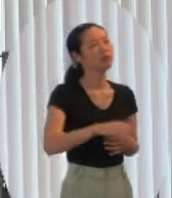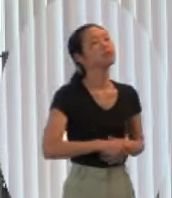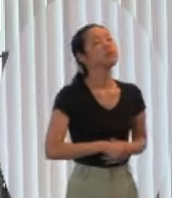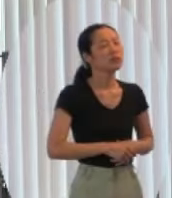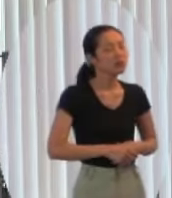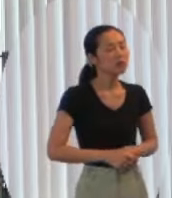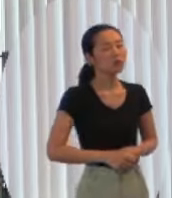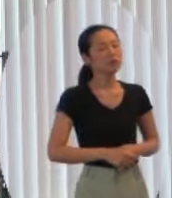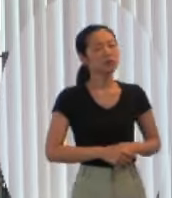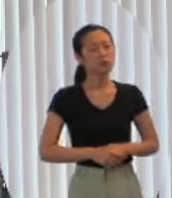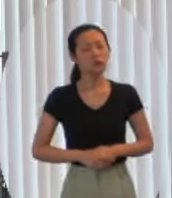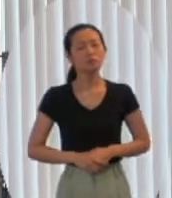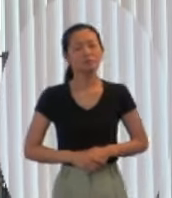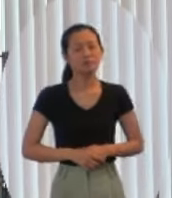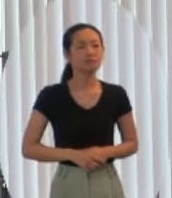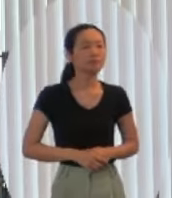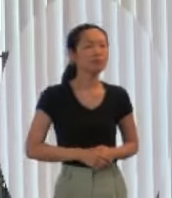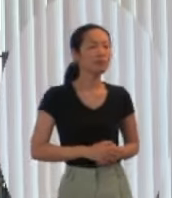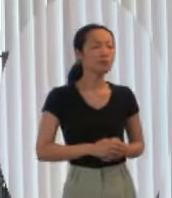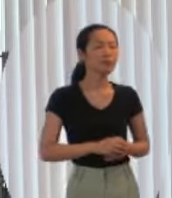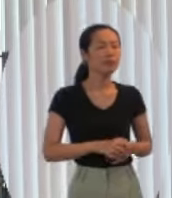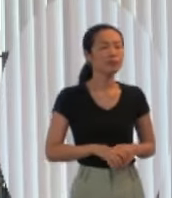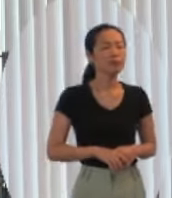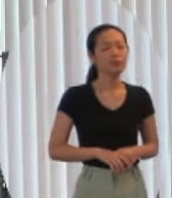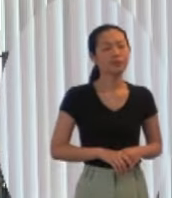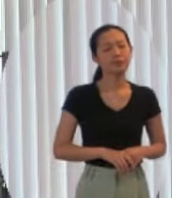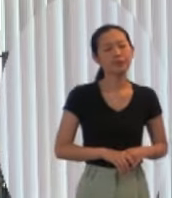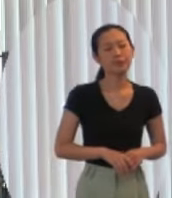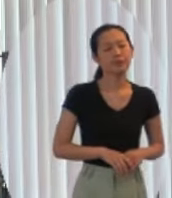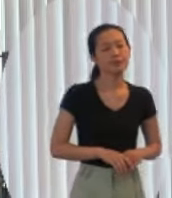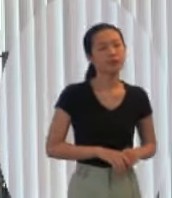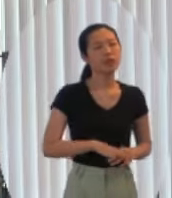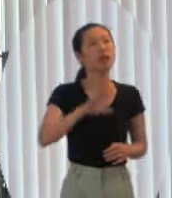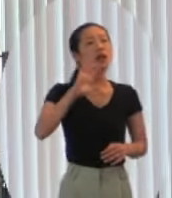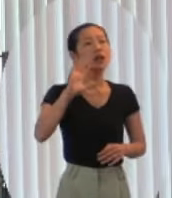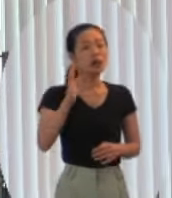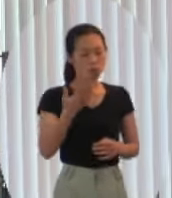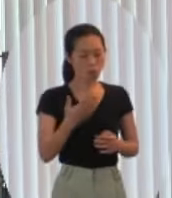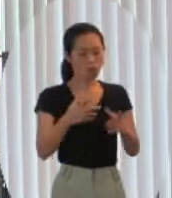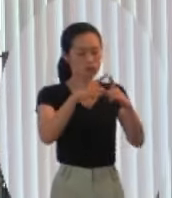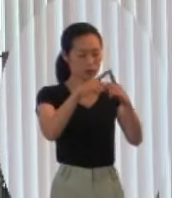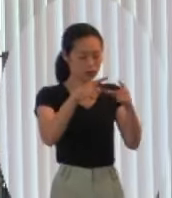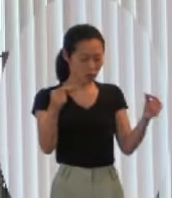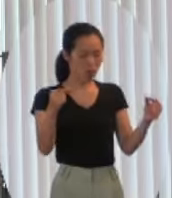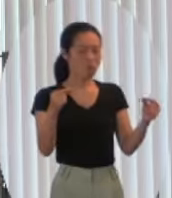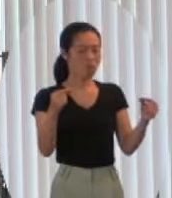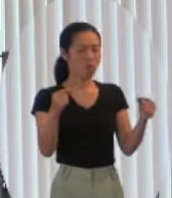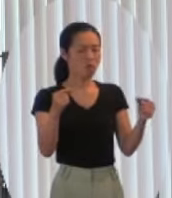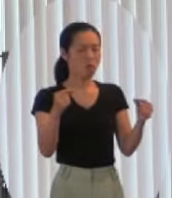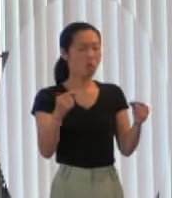心痛める状況が続いています。でも日本も